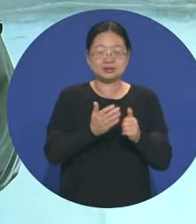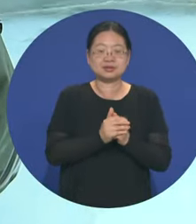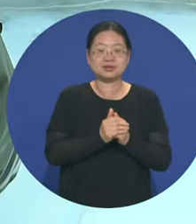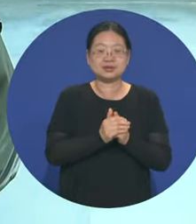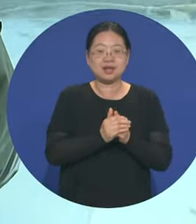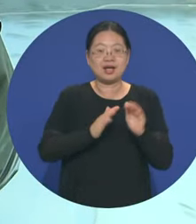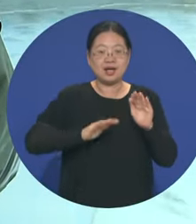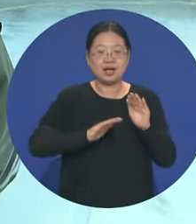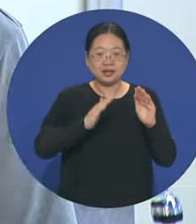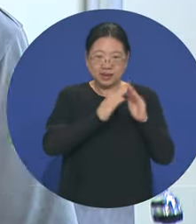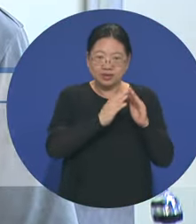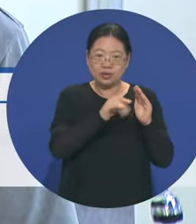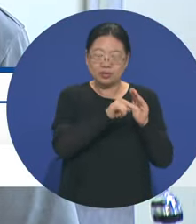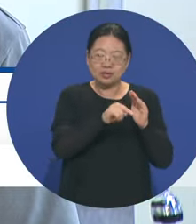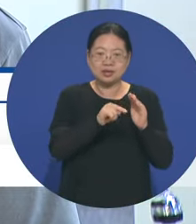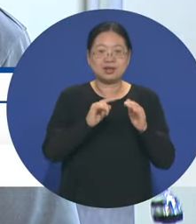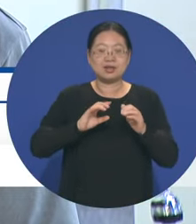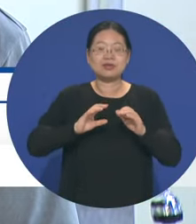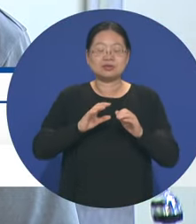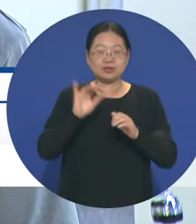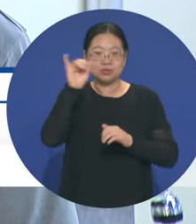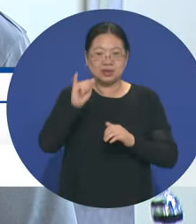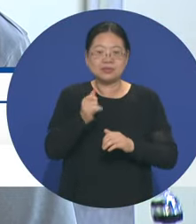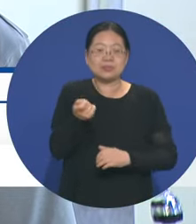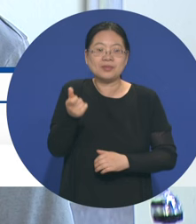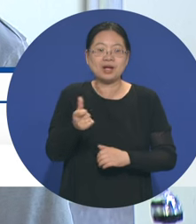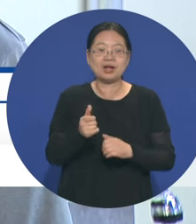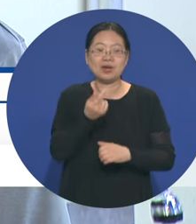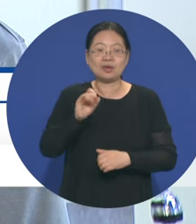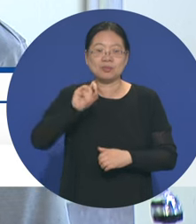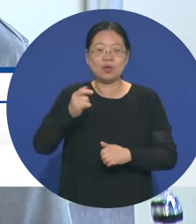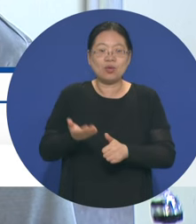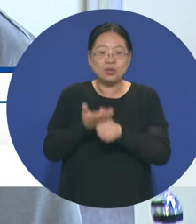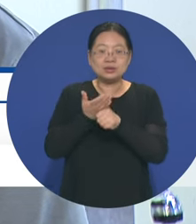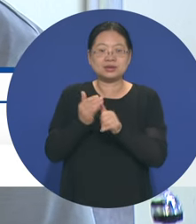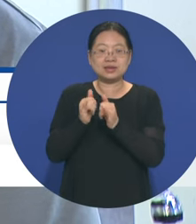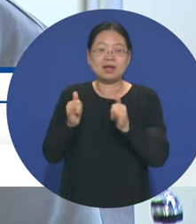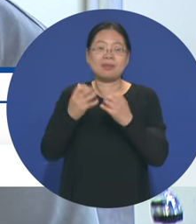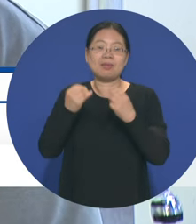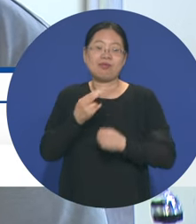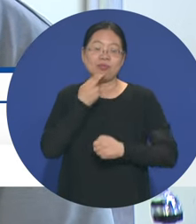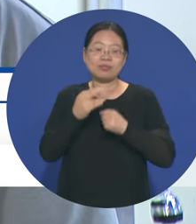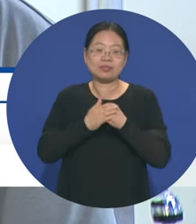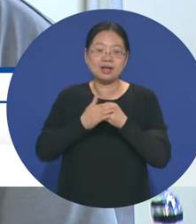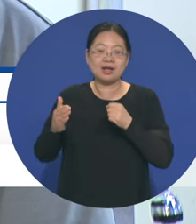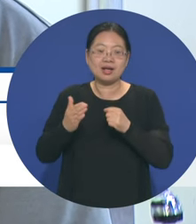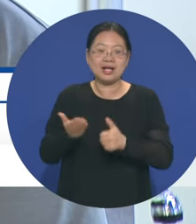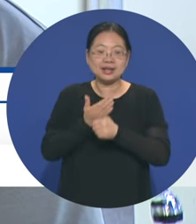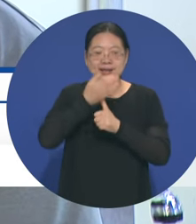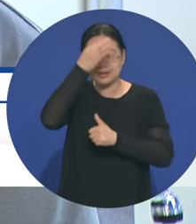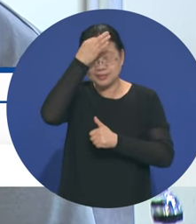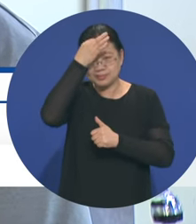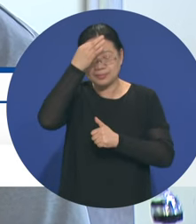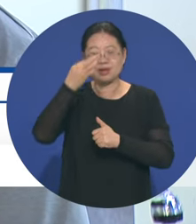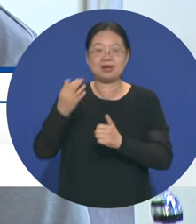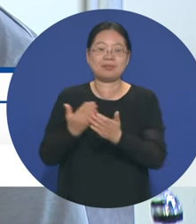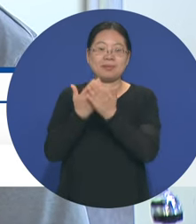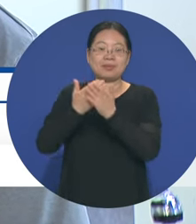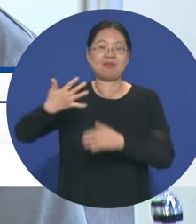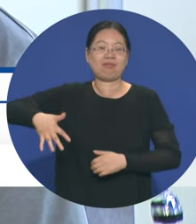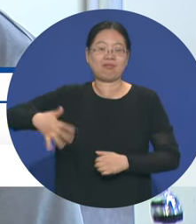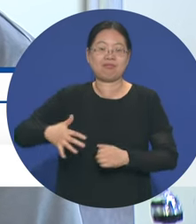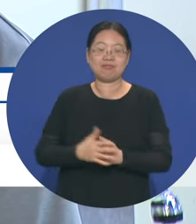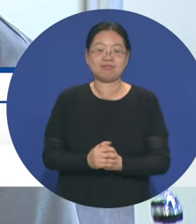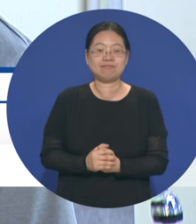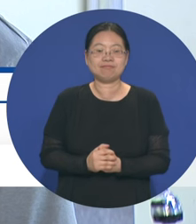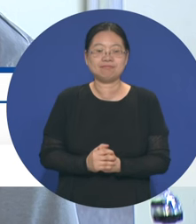꼽을 정도입니다. 황복 어종을 키우는 양식 어가들이 많지 않다 보니까 양식 기술도 개발되어 있지